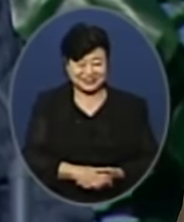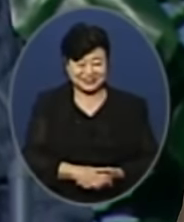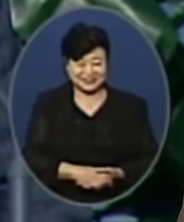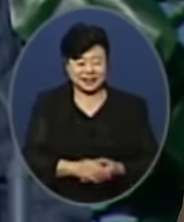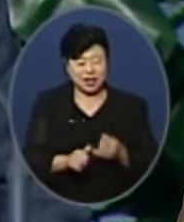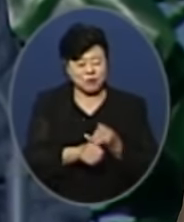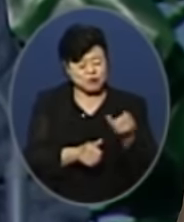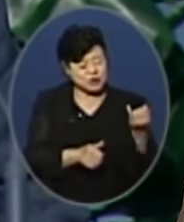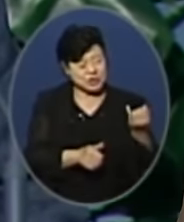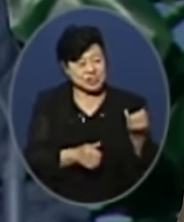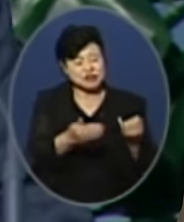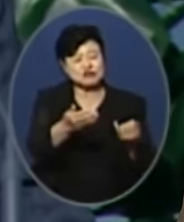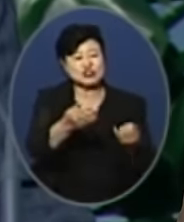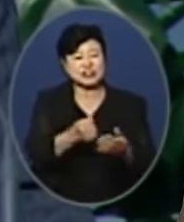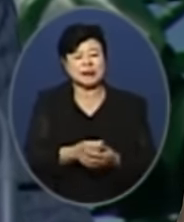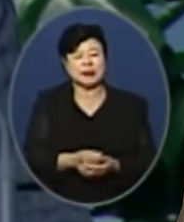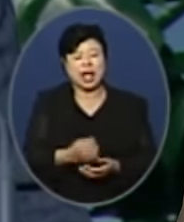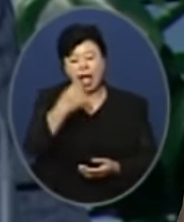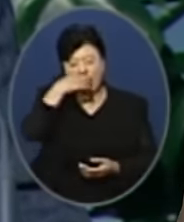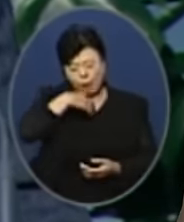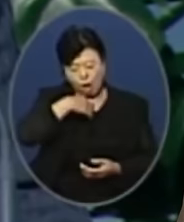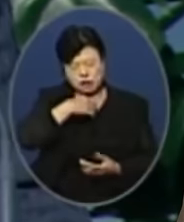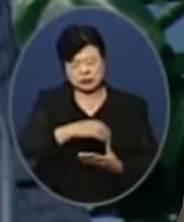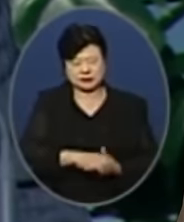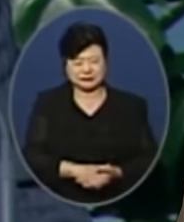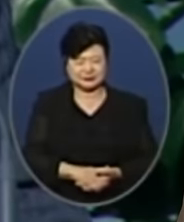자기 아내의 주는 선악과를 따먹고